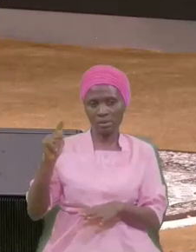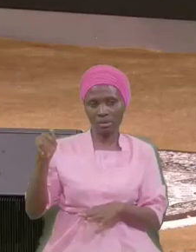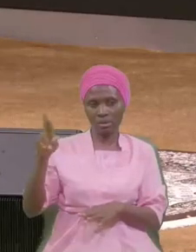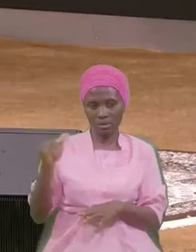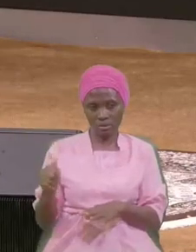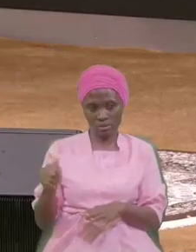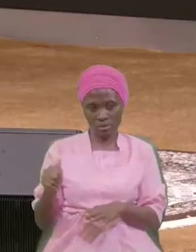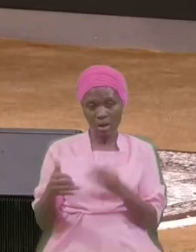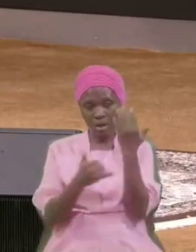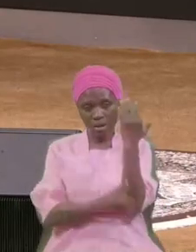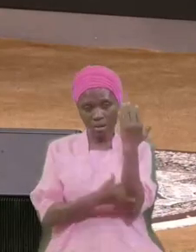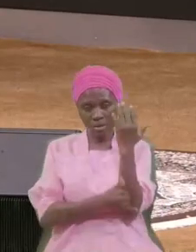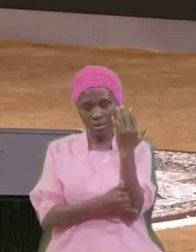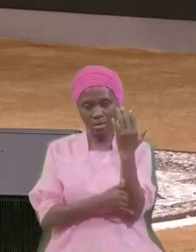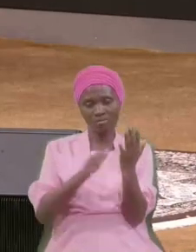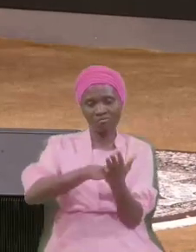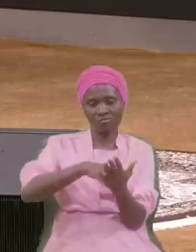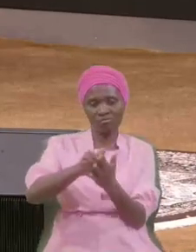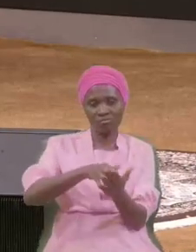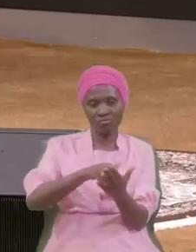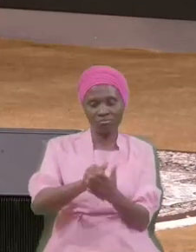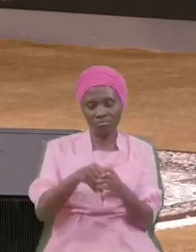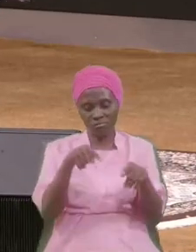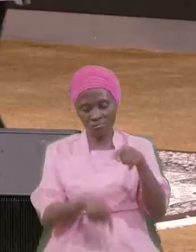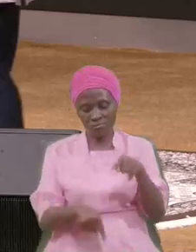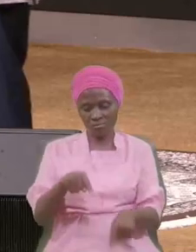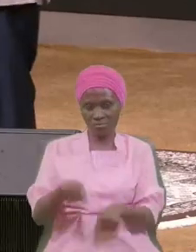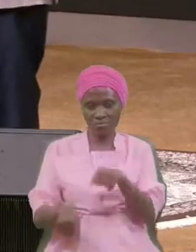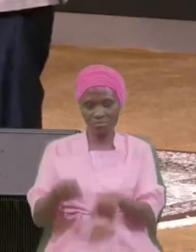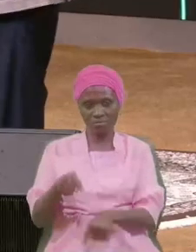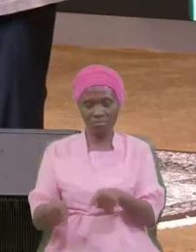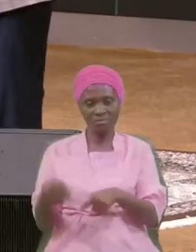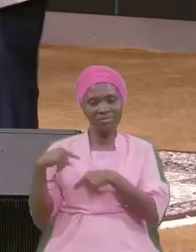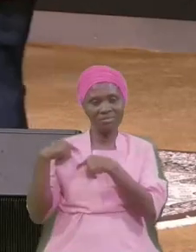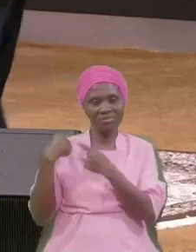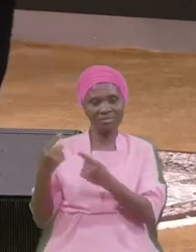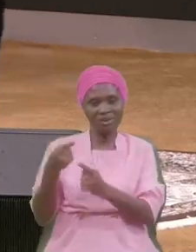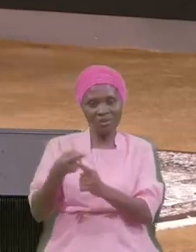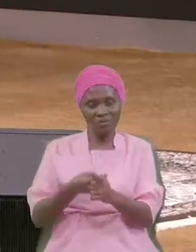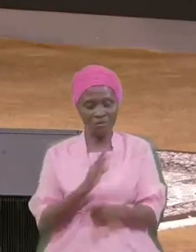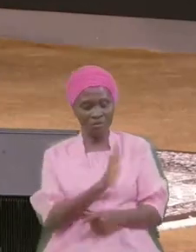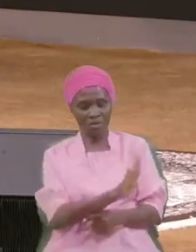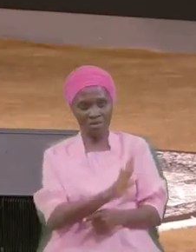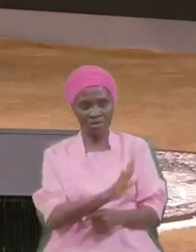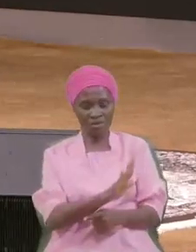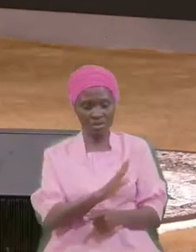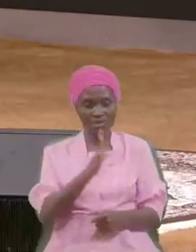pieds, boiteux de naissance et qui n'avait jamais marché.